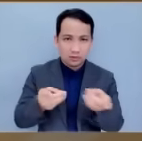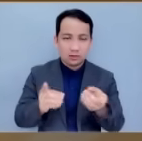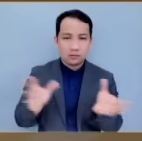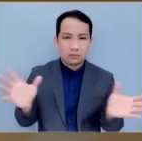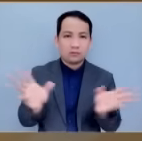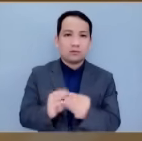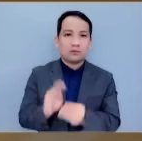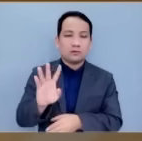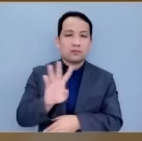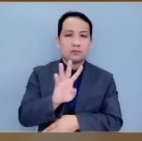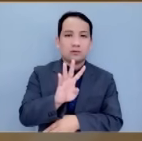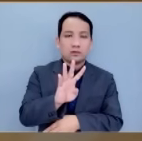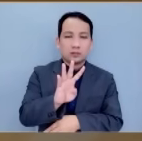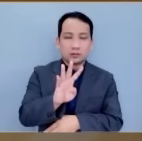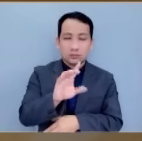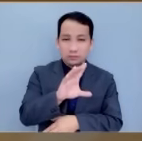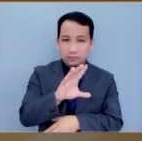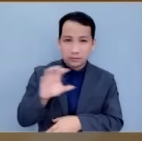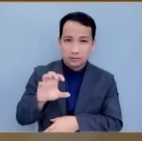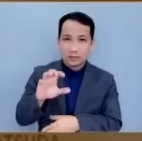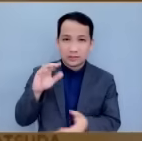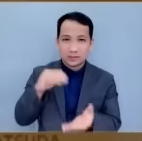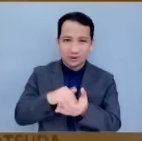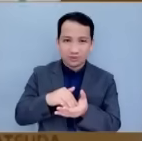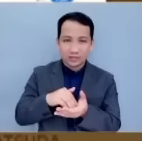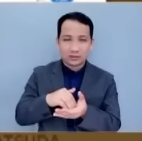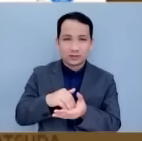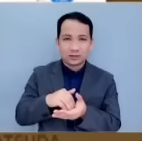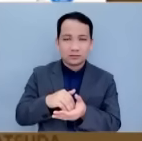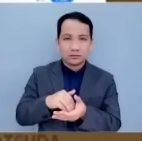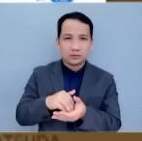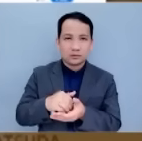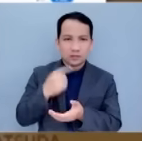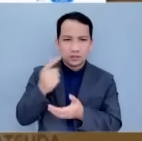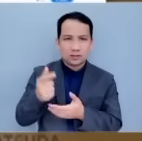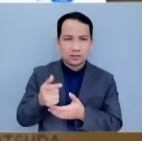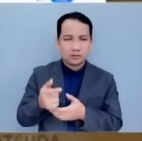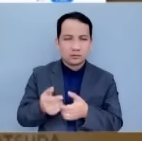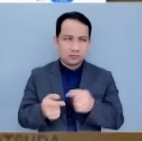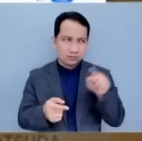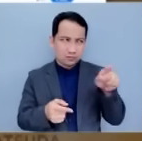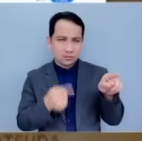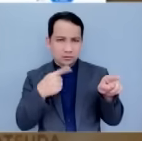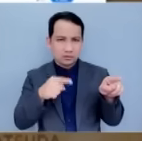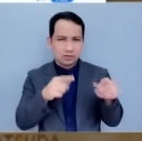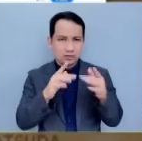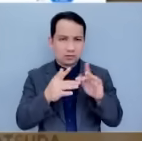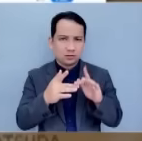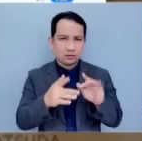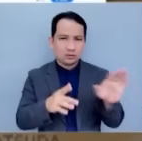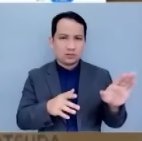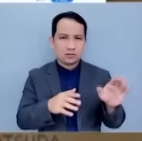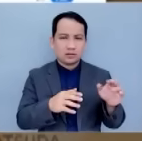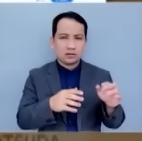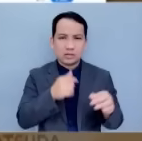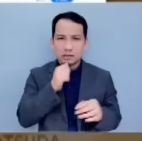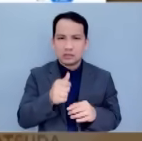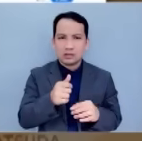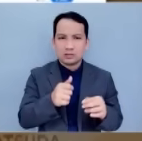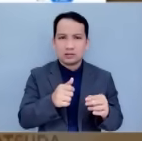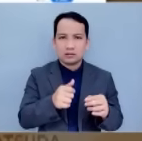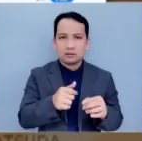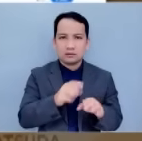mahigit kalahating milyong piso. Agad naman itong pinuna ng mga netizen. Anila, ridiculous